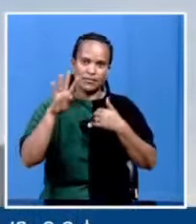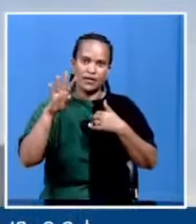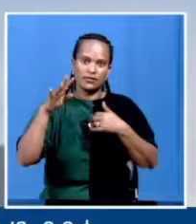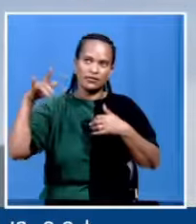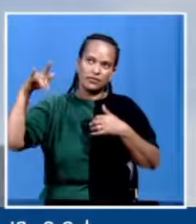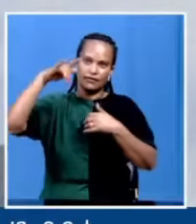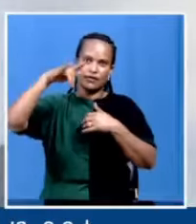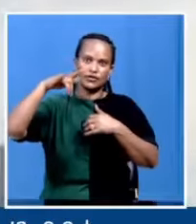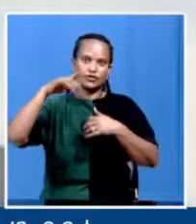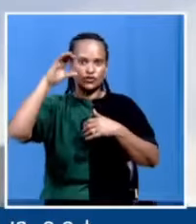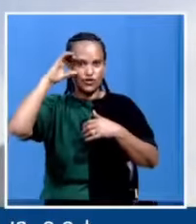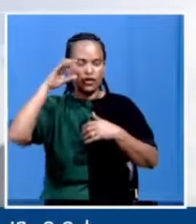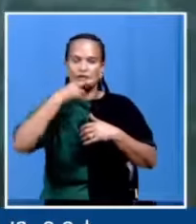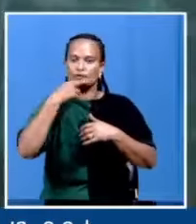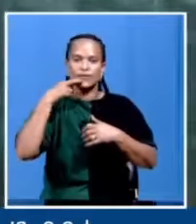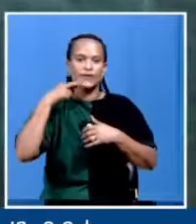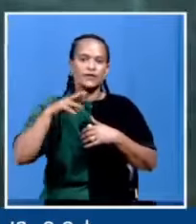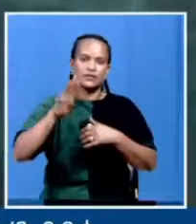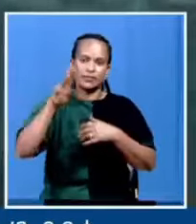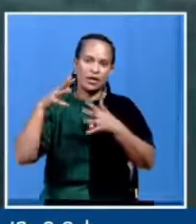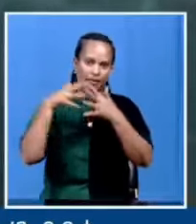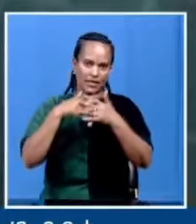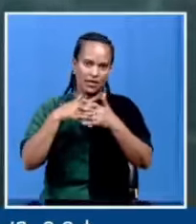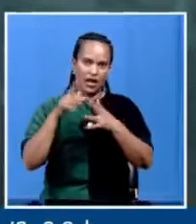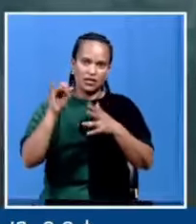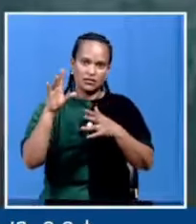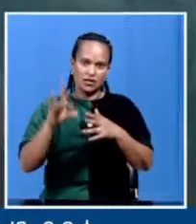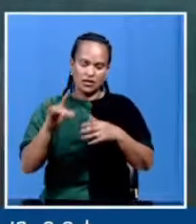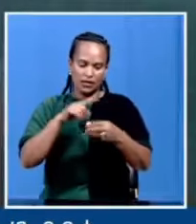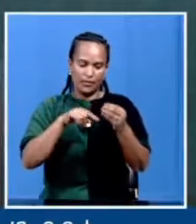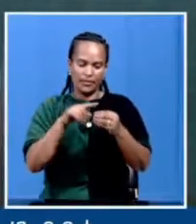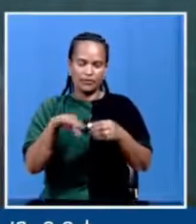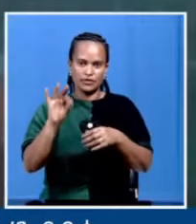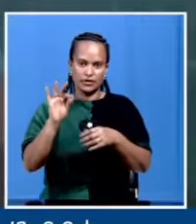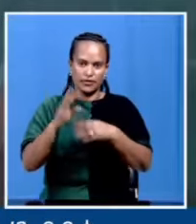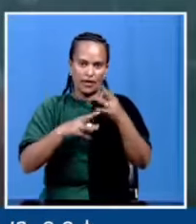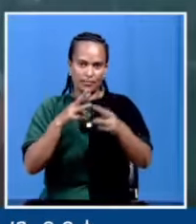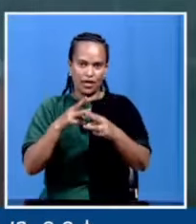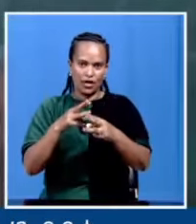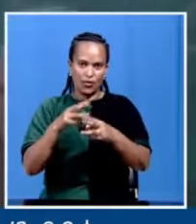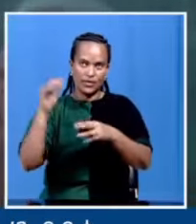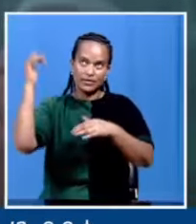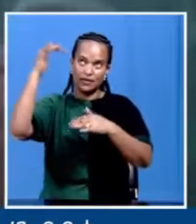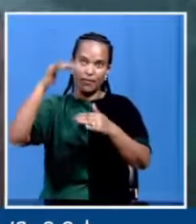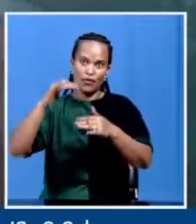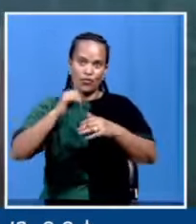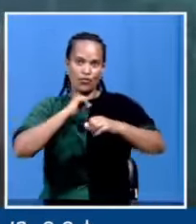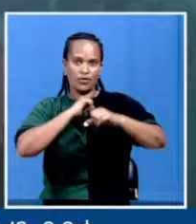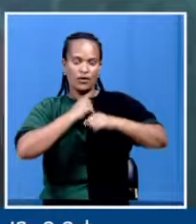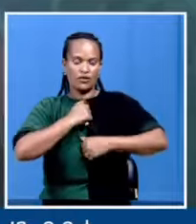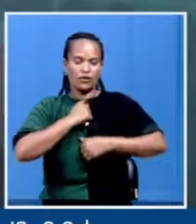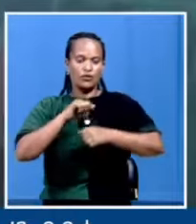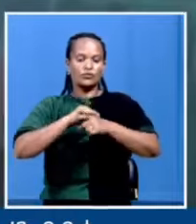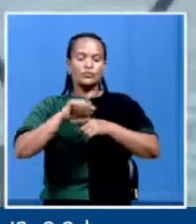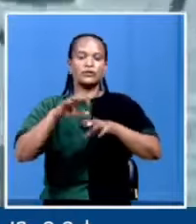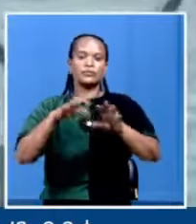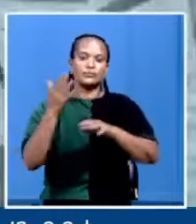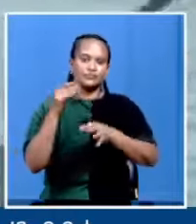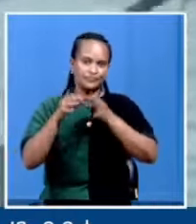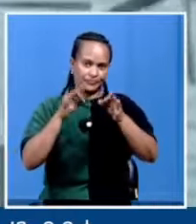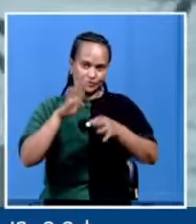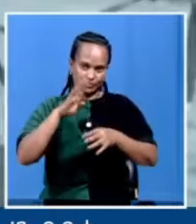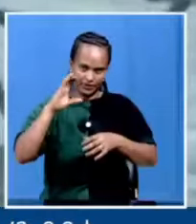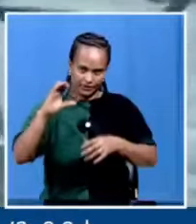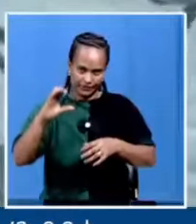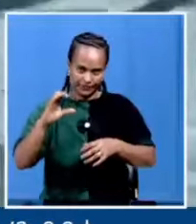ነፈርት ውግእ ቻይናን ሩሲያን አብ ሰሜን አሜሪካ ከአቢ አላስካ አብ ዝርከብ ዓለም ለኻው ሰማይ ወታደራው ለመመድ ይገብራ መንባረን ዝጠቀሰ